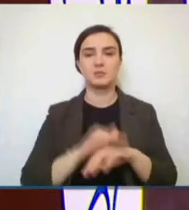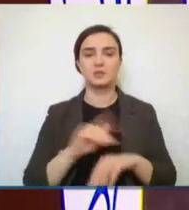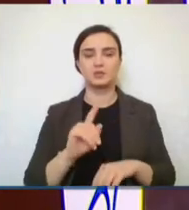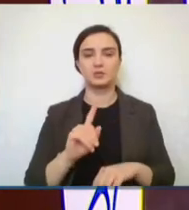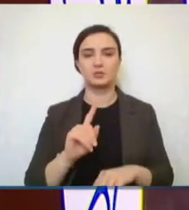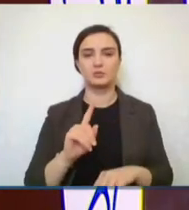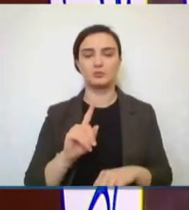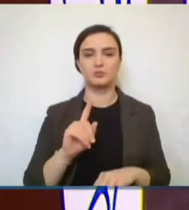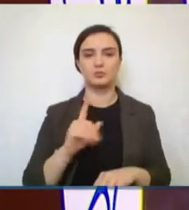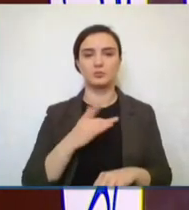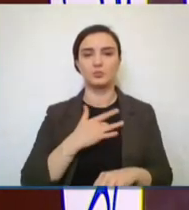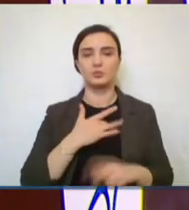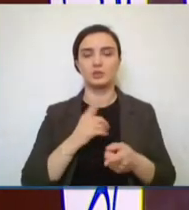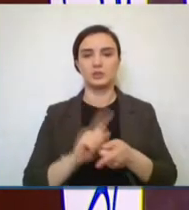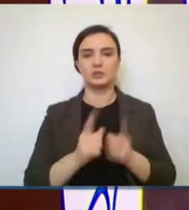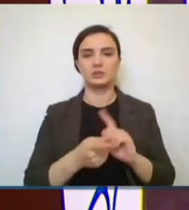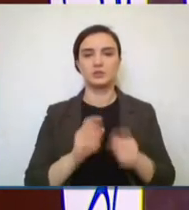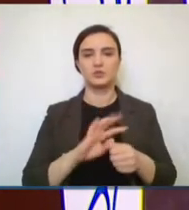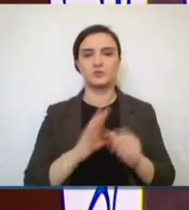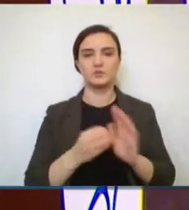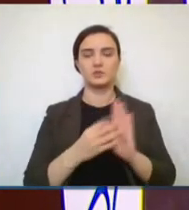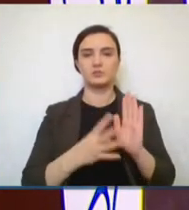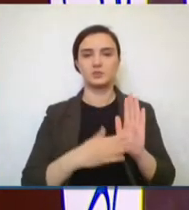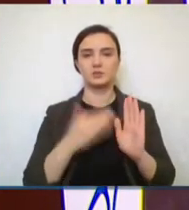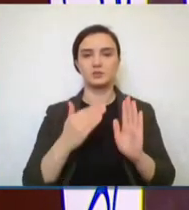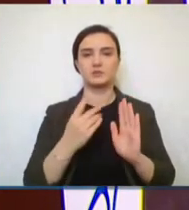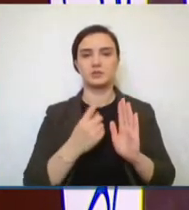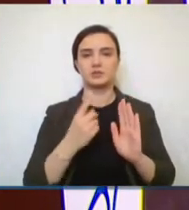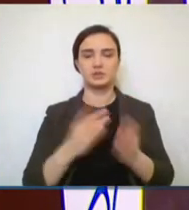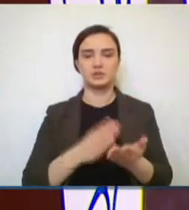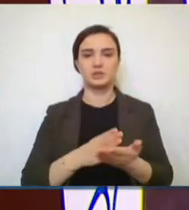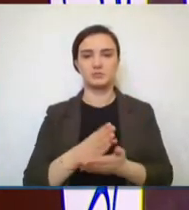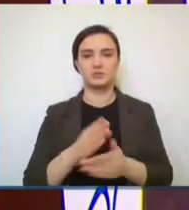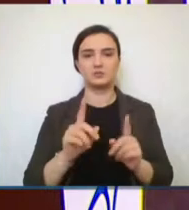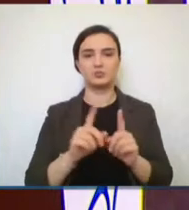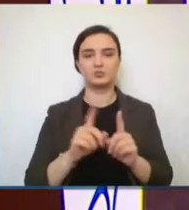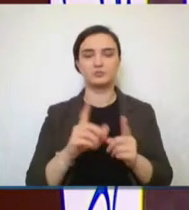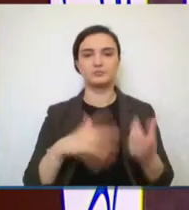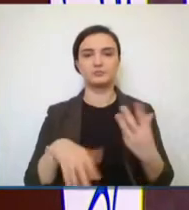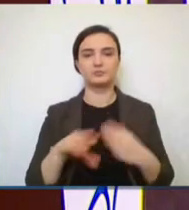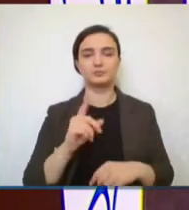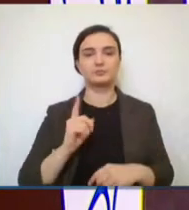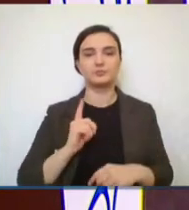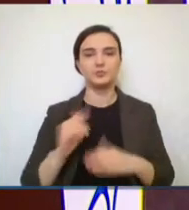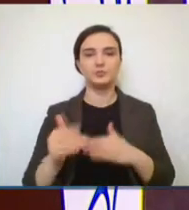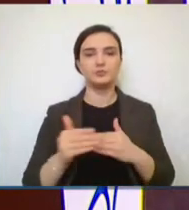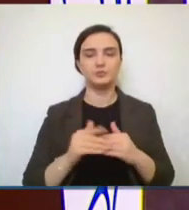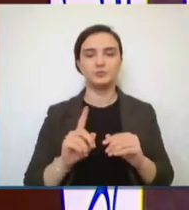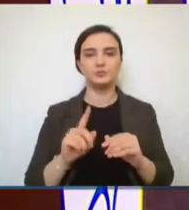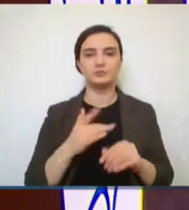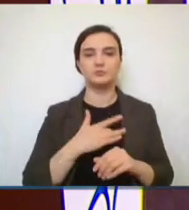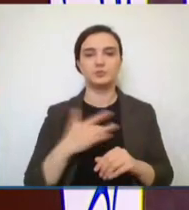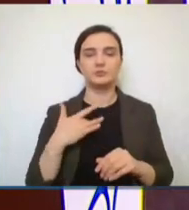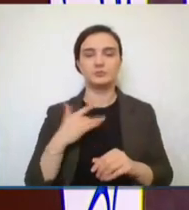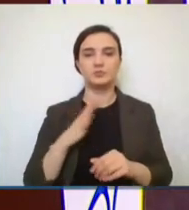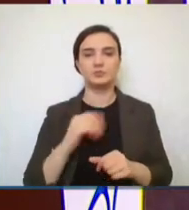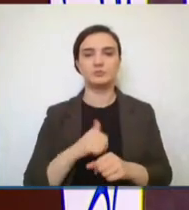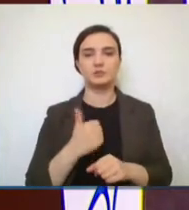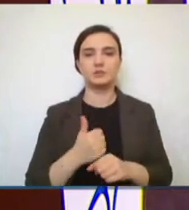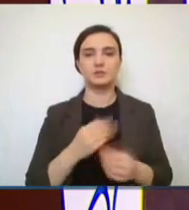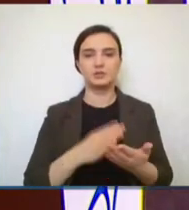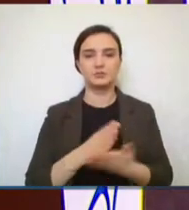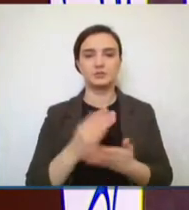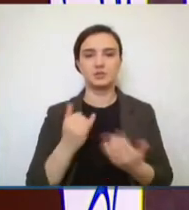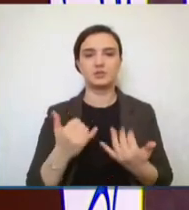იქცა COVID-19-ისათვის ერთ-ერთ სამიზნედ, მიუხედავად მოლოდინისა, რომ ფილტვები იყო მთავარი სამიზნე, დღეს ჩვენ უკვე ვიცით, რომ